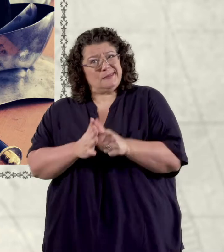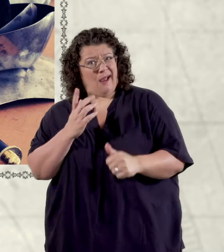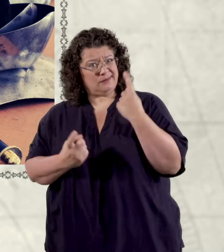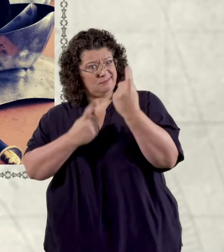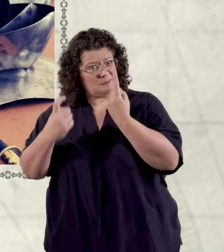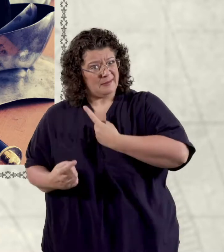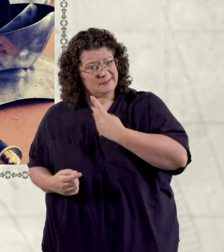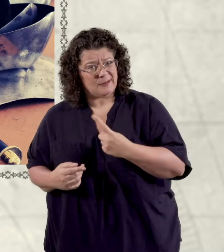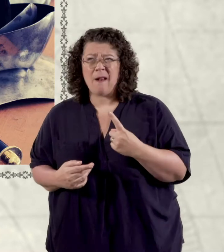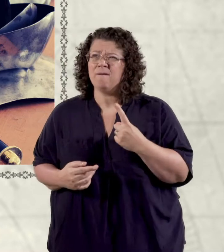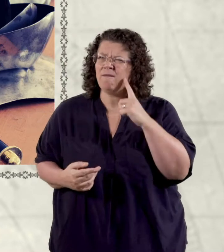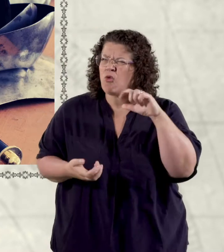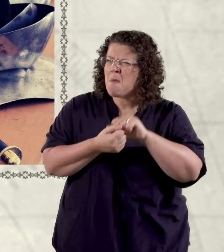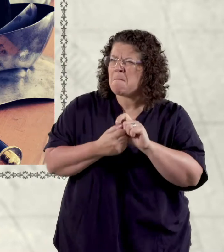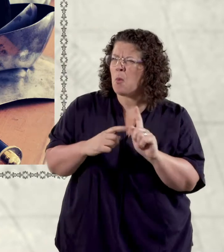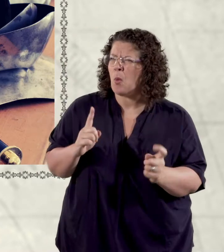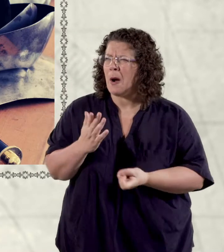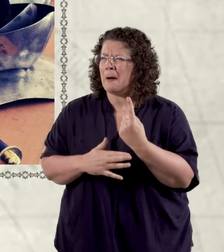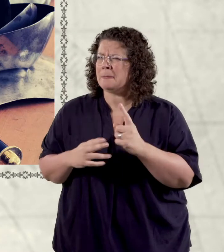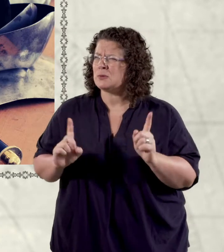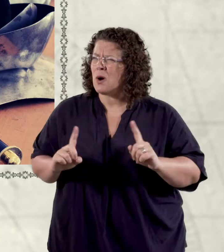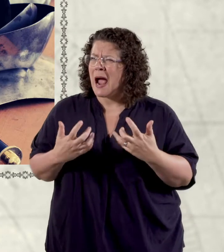dwi'n am weithio so dwi'n cofio'n iawn beth ddigwyddodd.